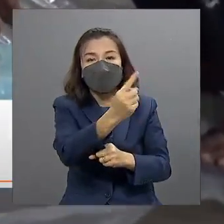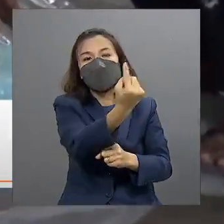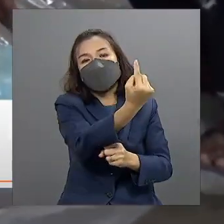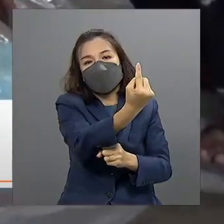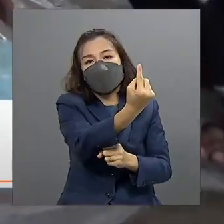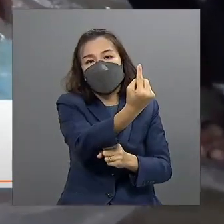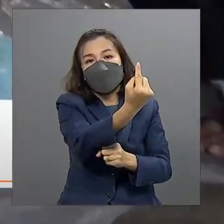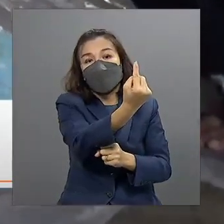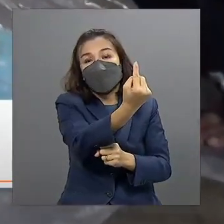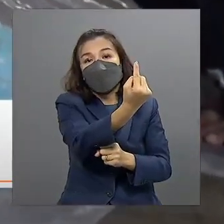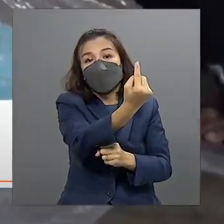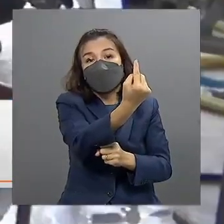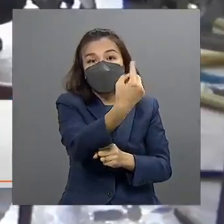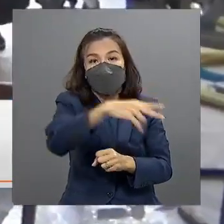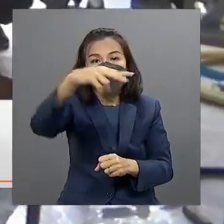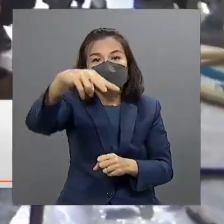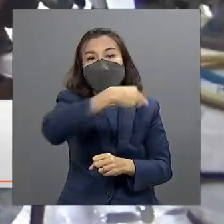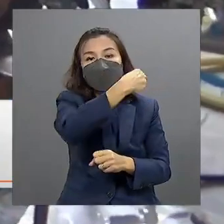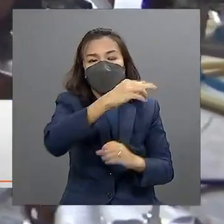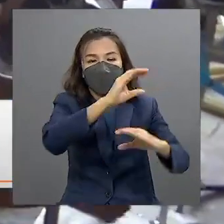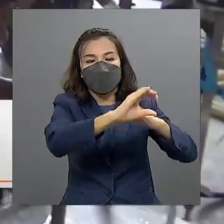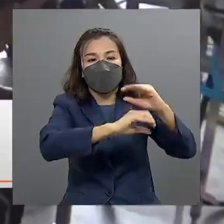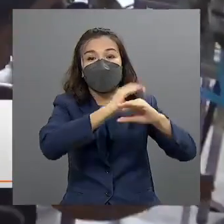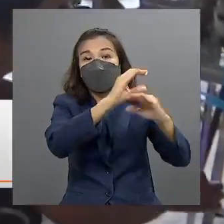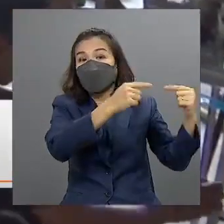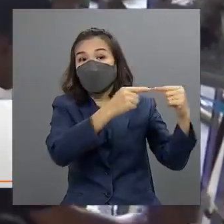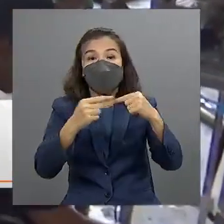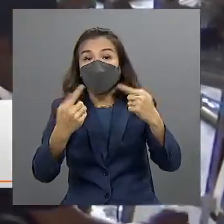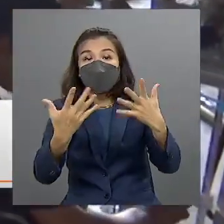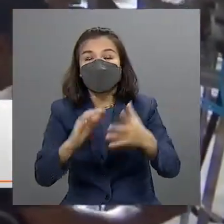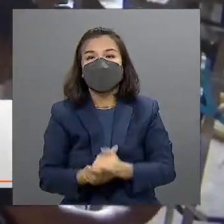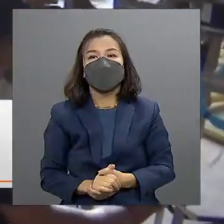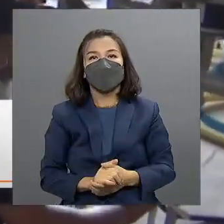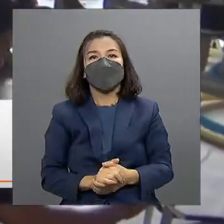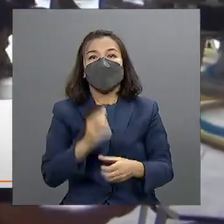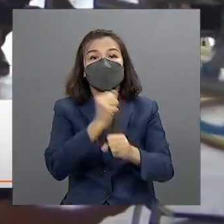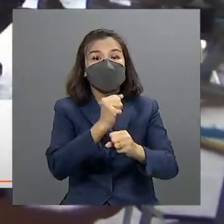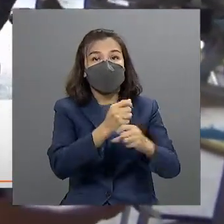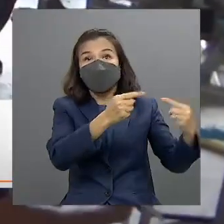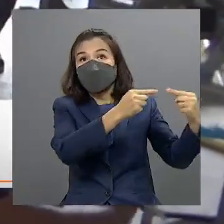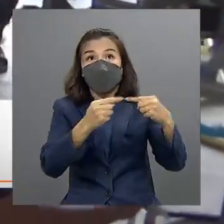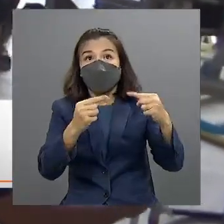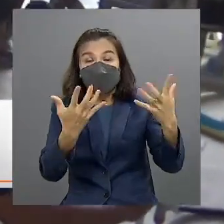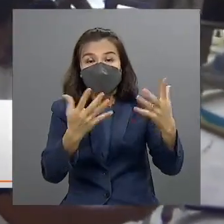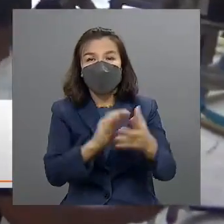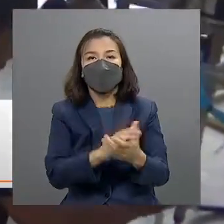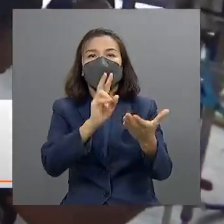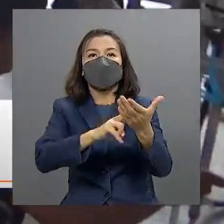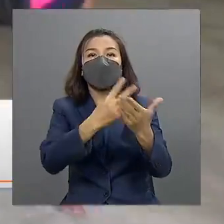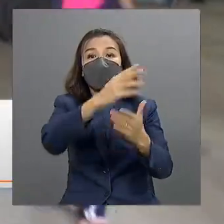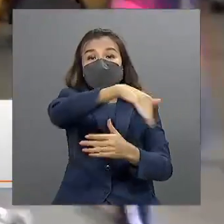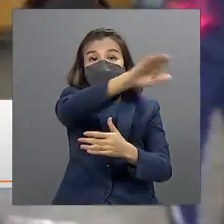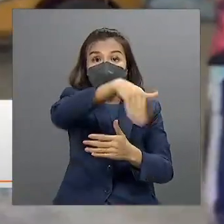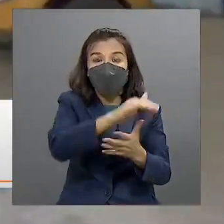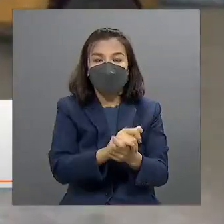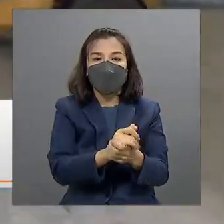ลมเลิกโครงการไม่จัซังบรมาณผู้สารต่อก็เลยทำให้สถาบักระเศษตรกร 18 แห่งนาเสีย